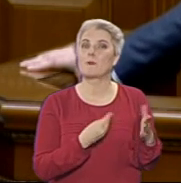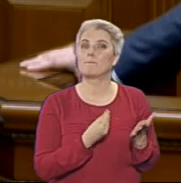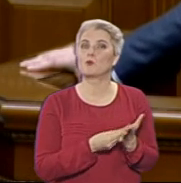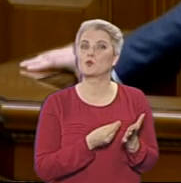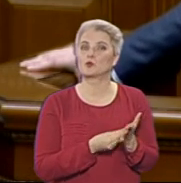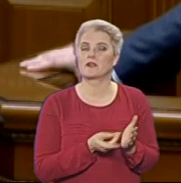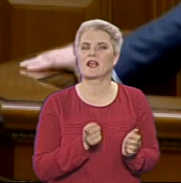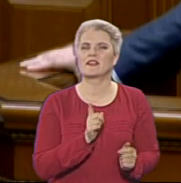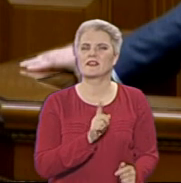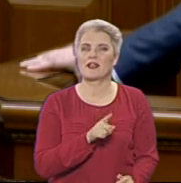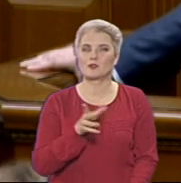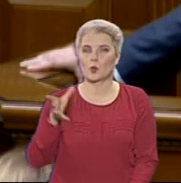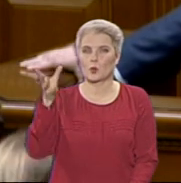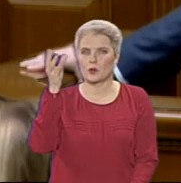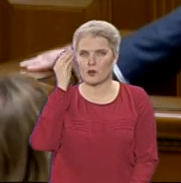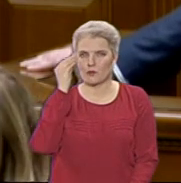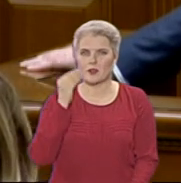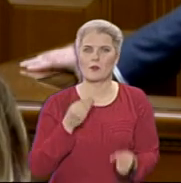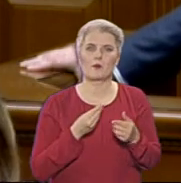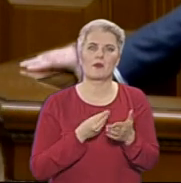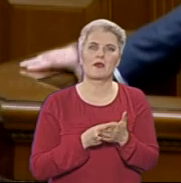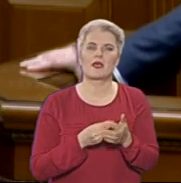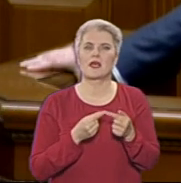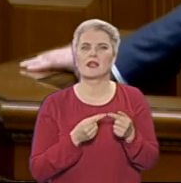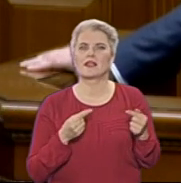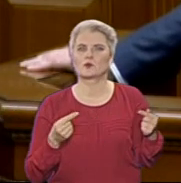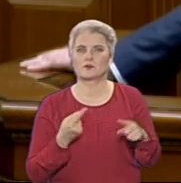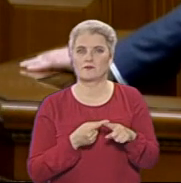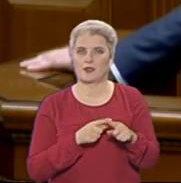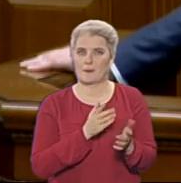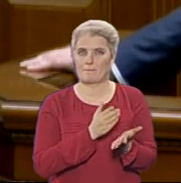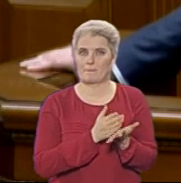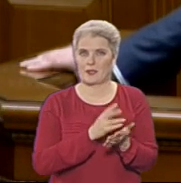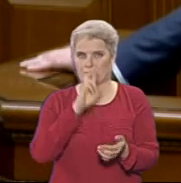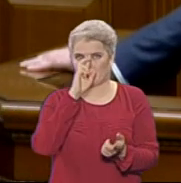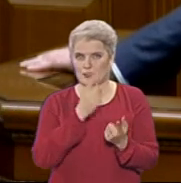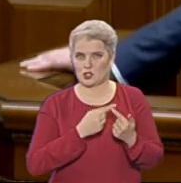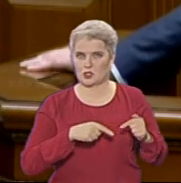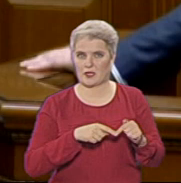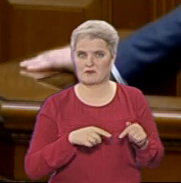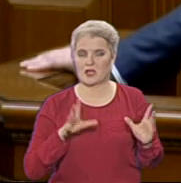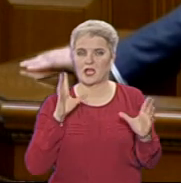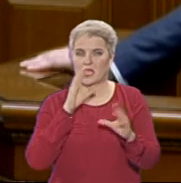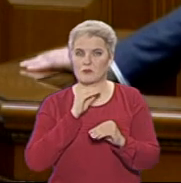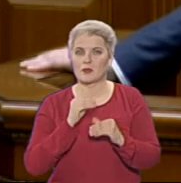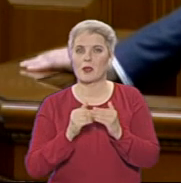навіть з урахуванням тих ресурсів, які має держава, зміг